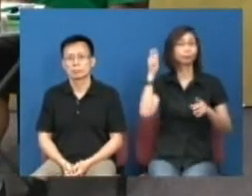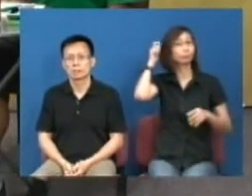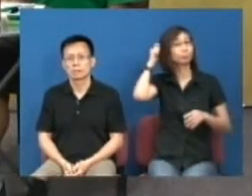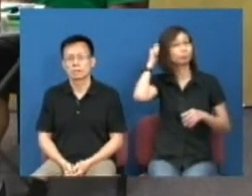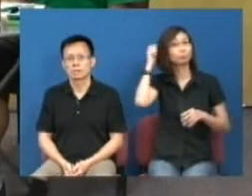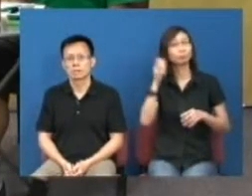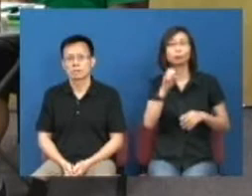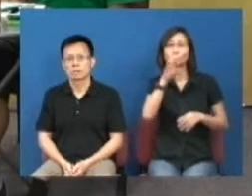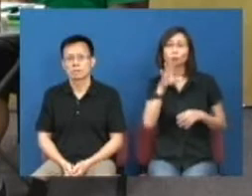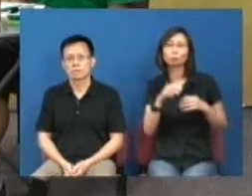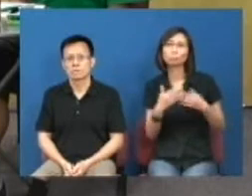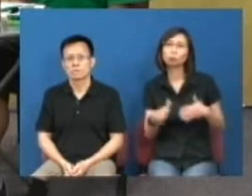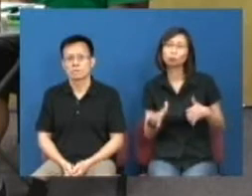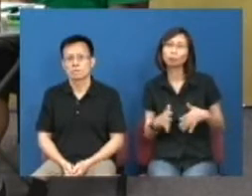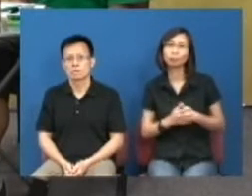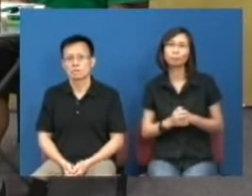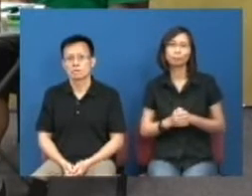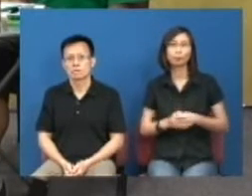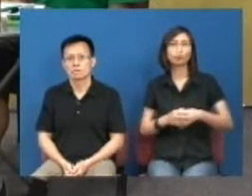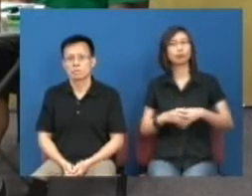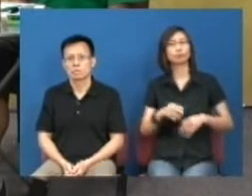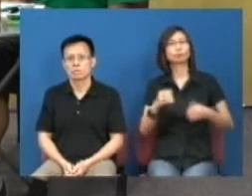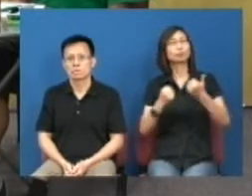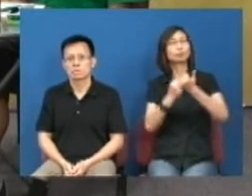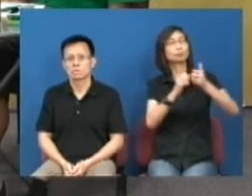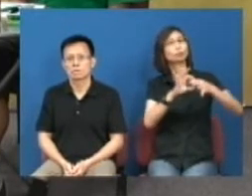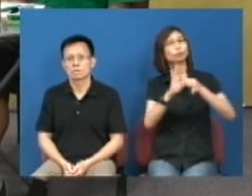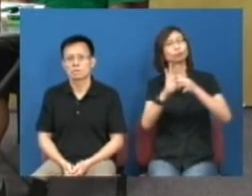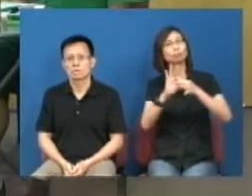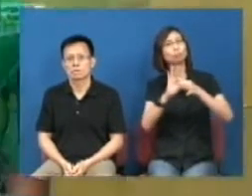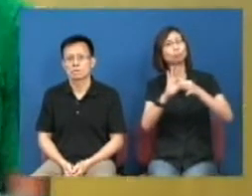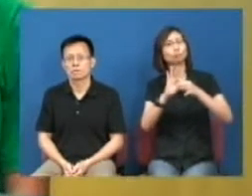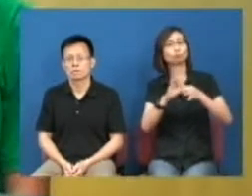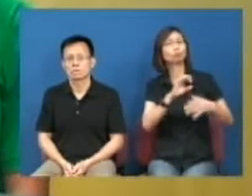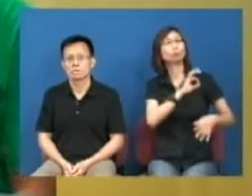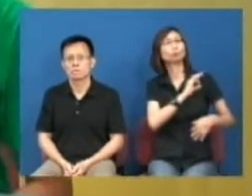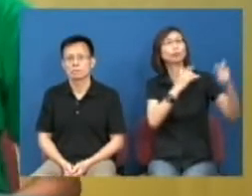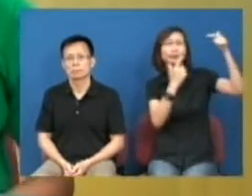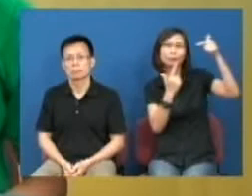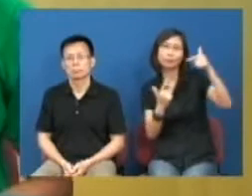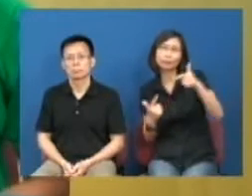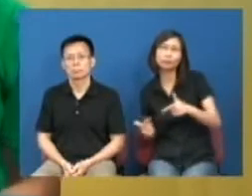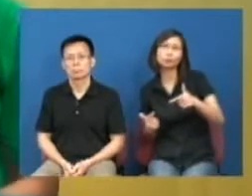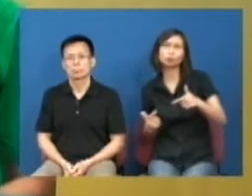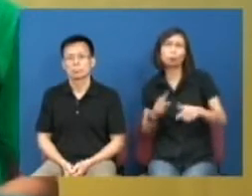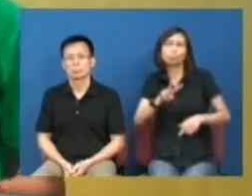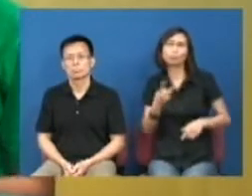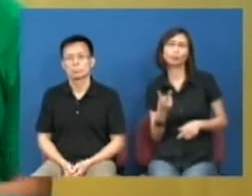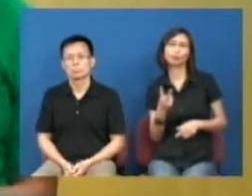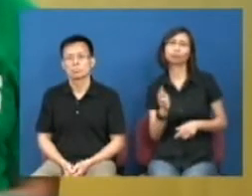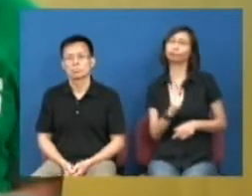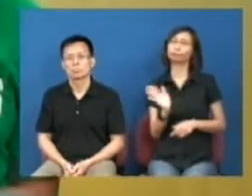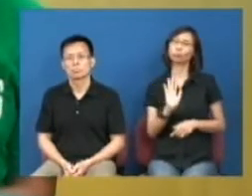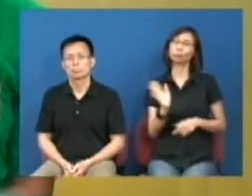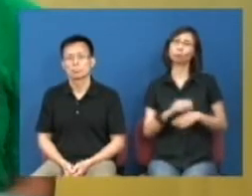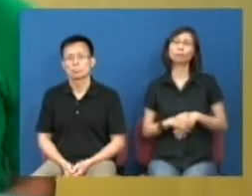本身咧，再唔能夠淨係立足於六四依個命題咧，去繼續即係維持佢嘅，我諗第一